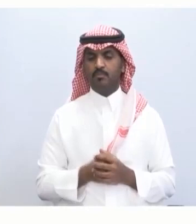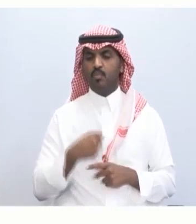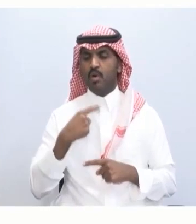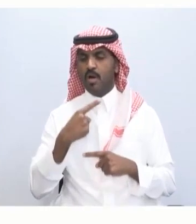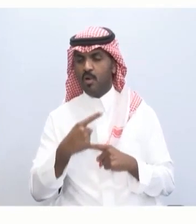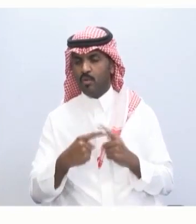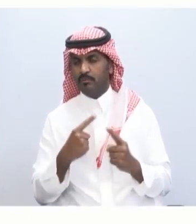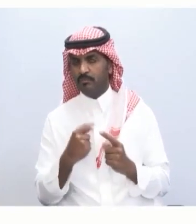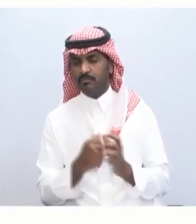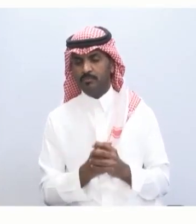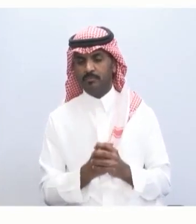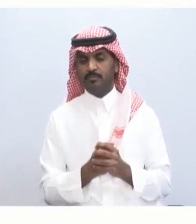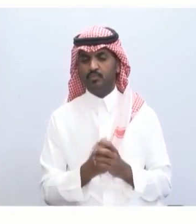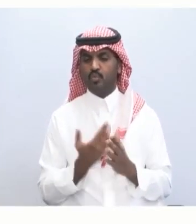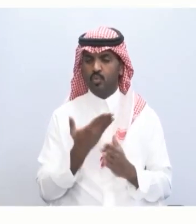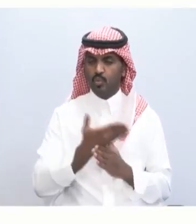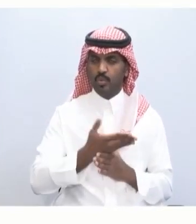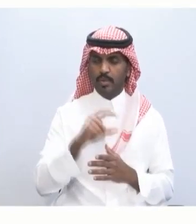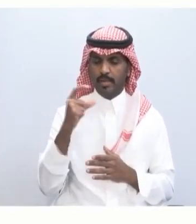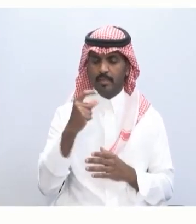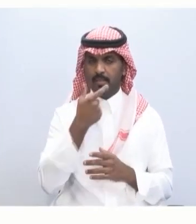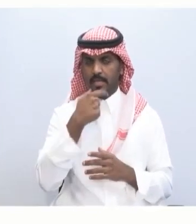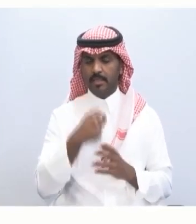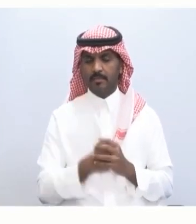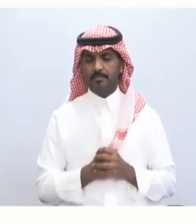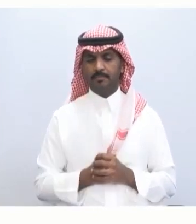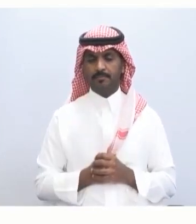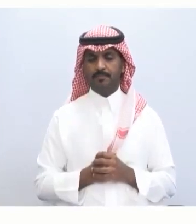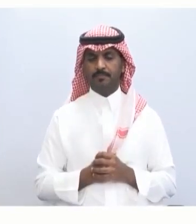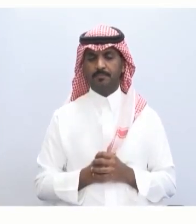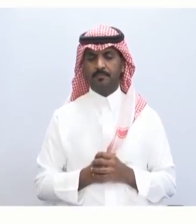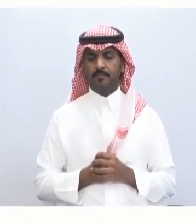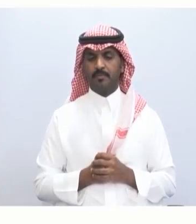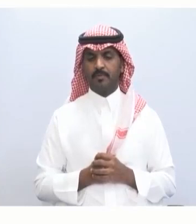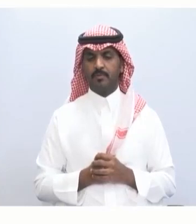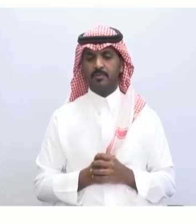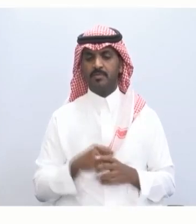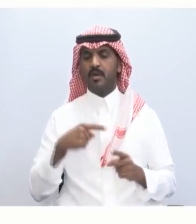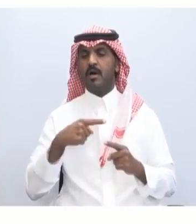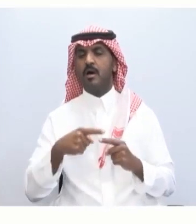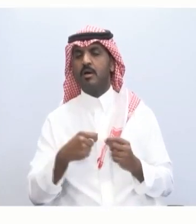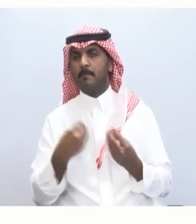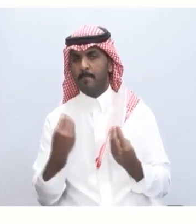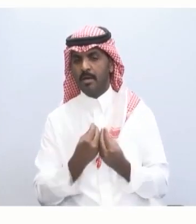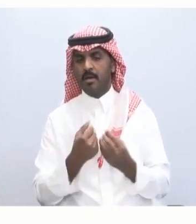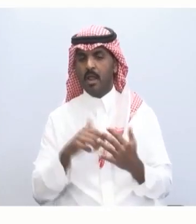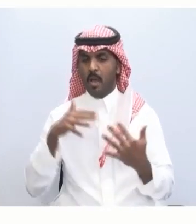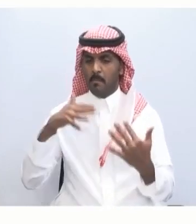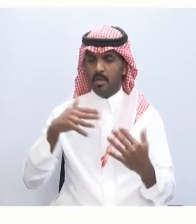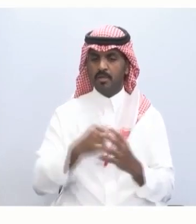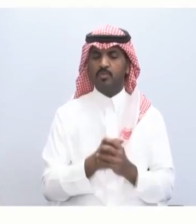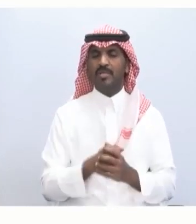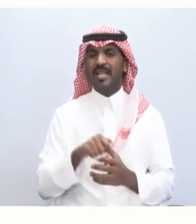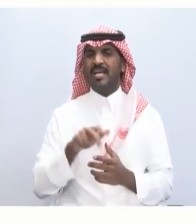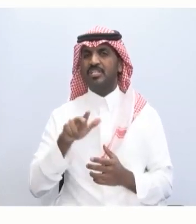لكي يذهب الى الرياض سار الملك عبد العزيز رحمه الله الى ان وصل الى